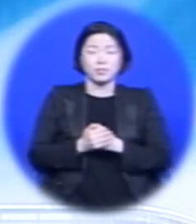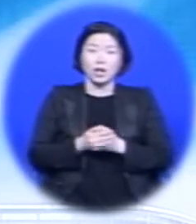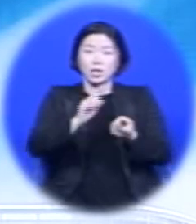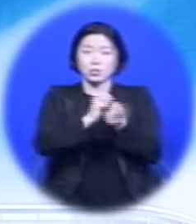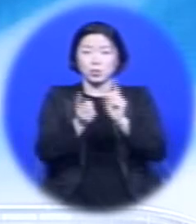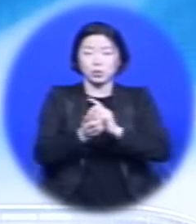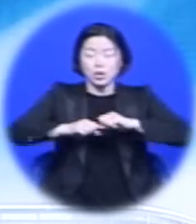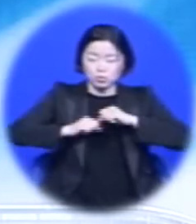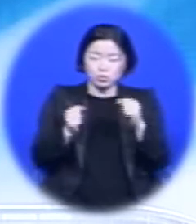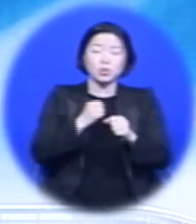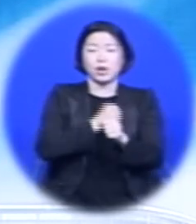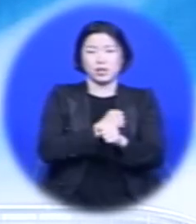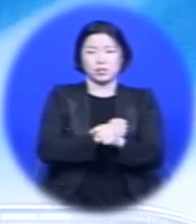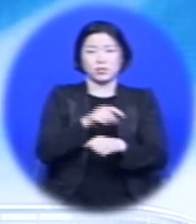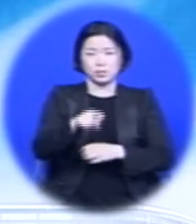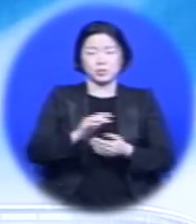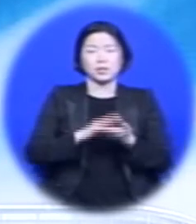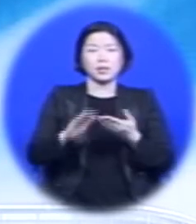서로 순종하라고 한 거예요.